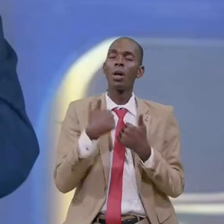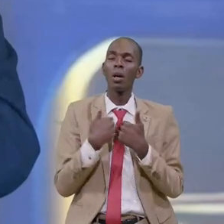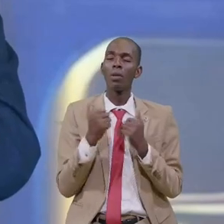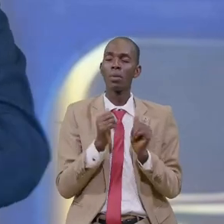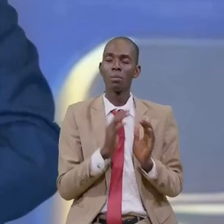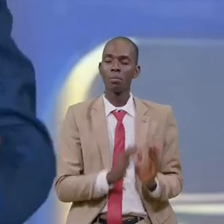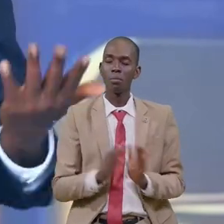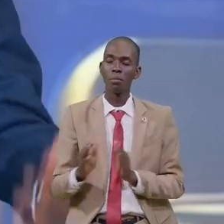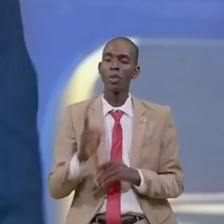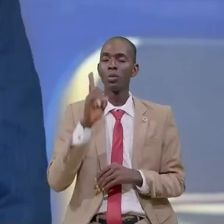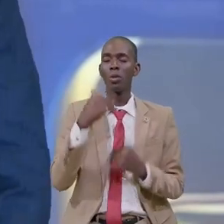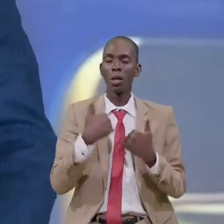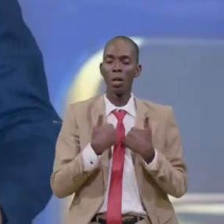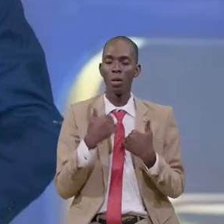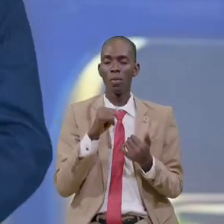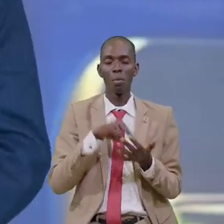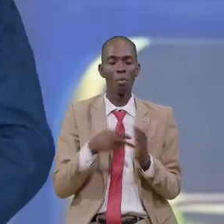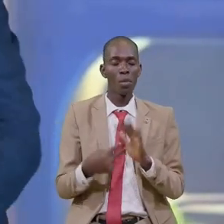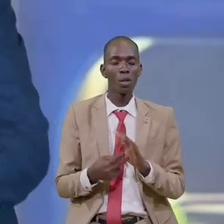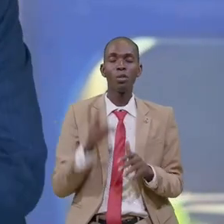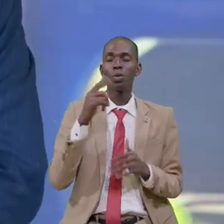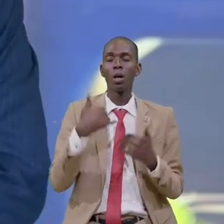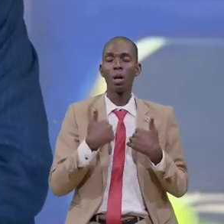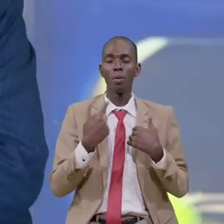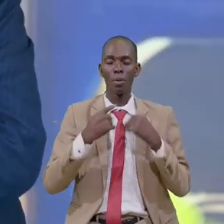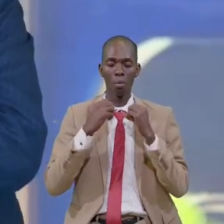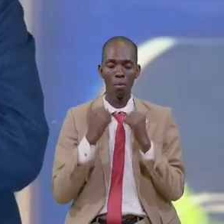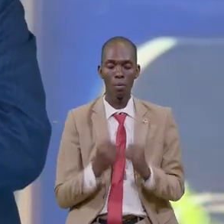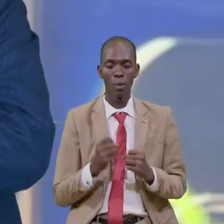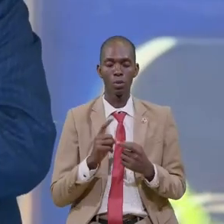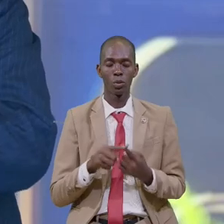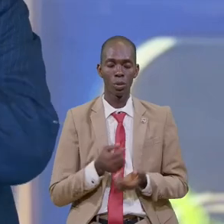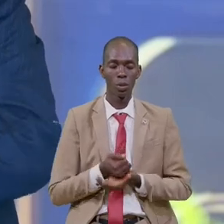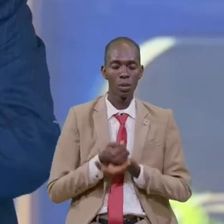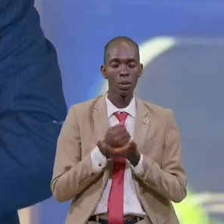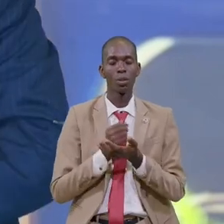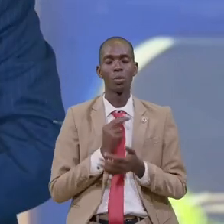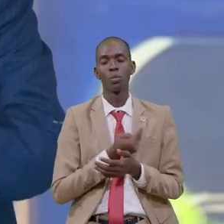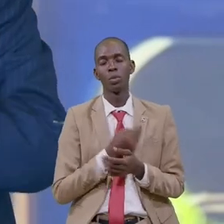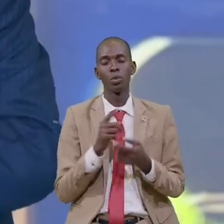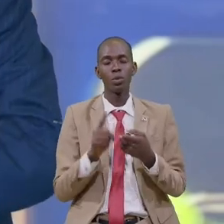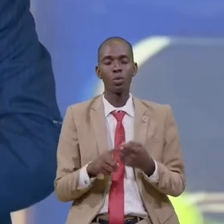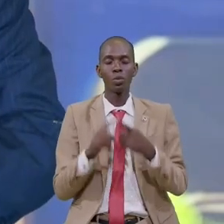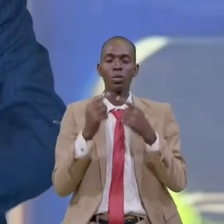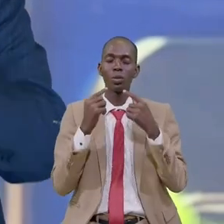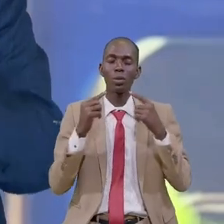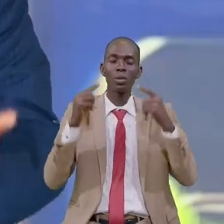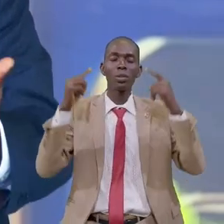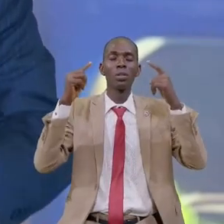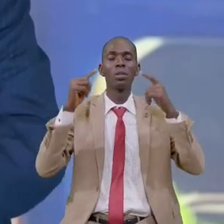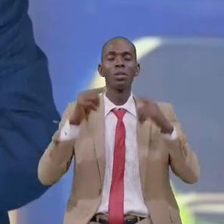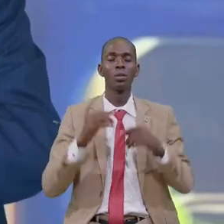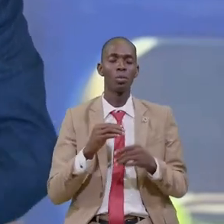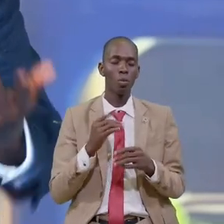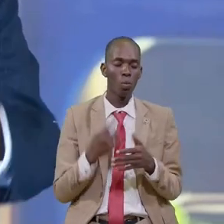as un but et tu as la puissance de nous accompagner pour réaliser